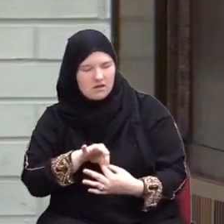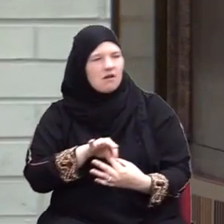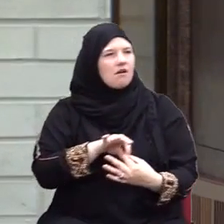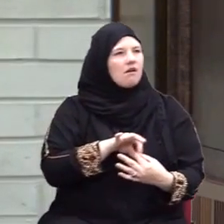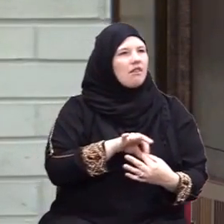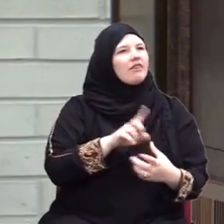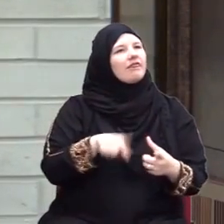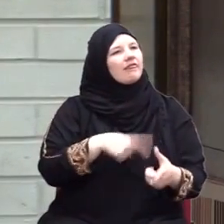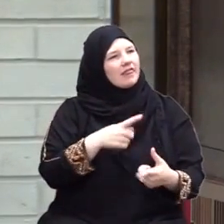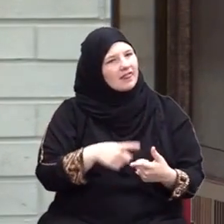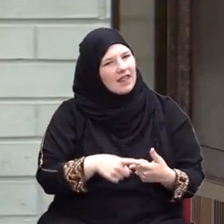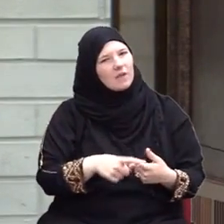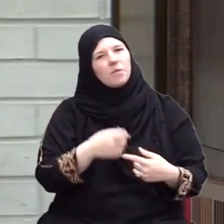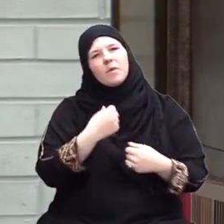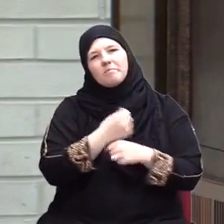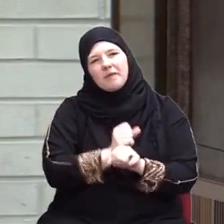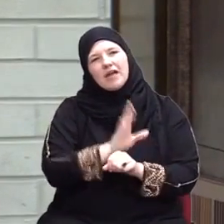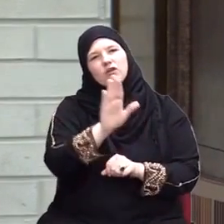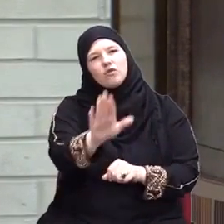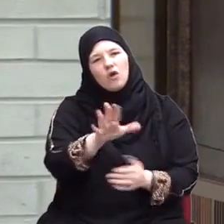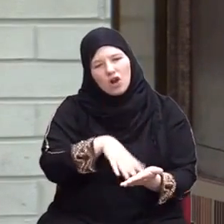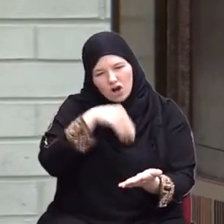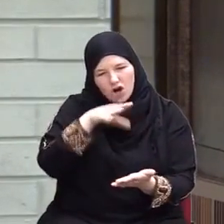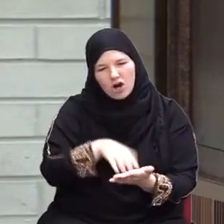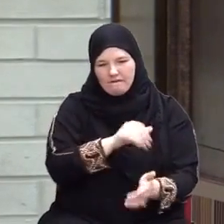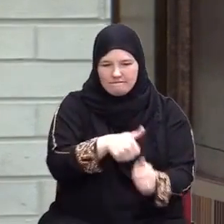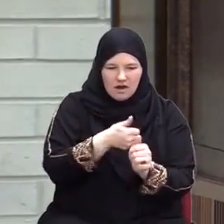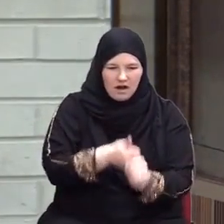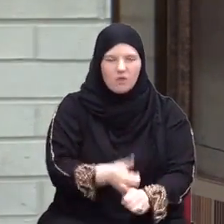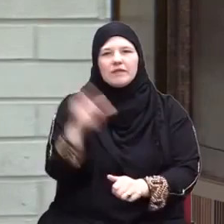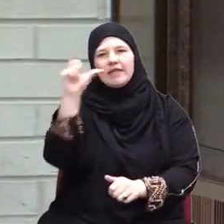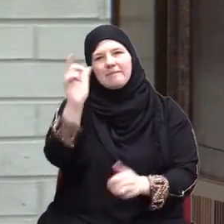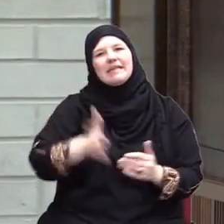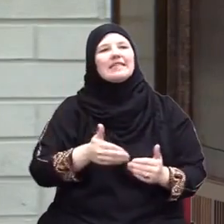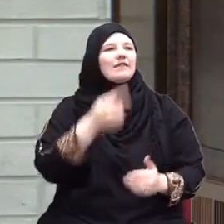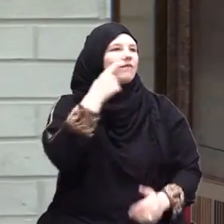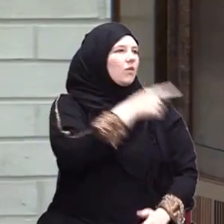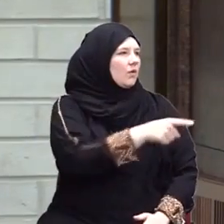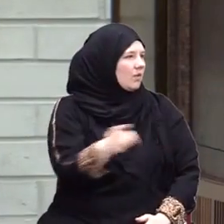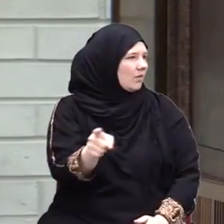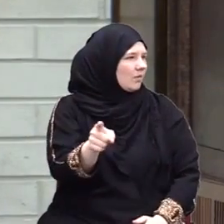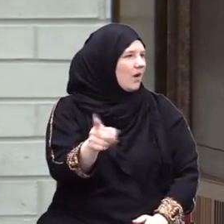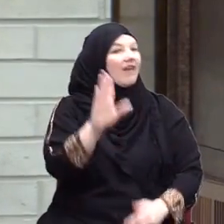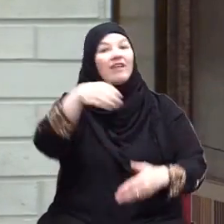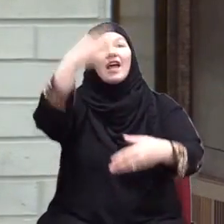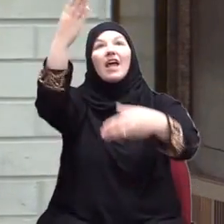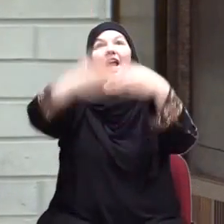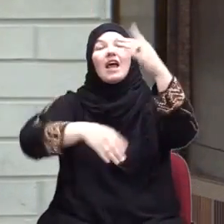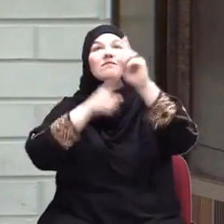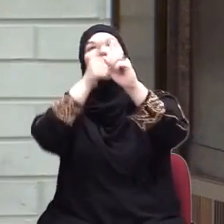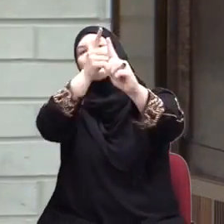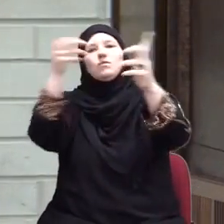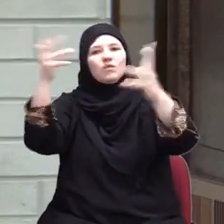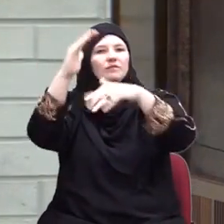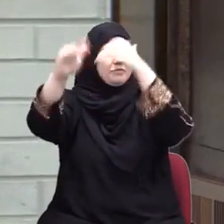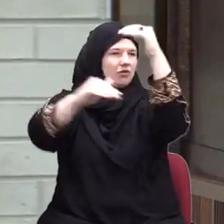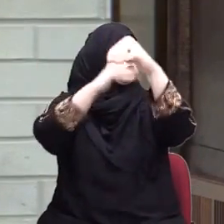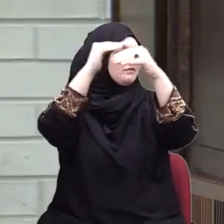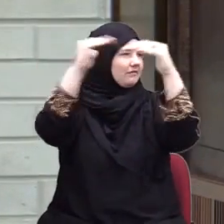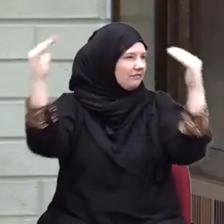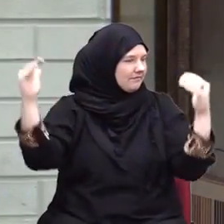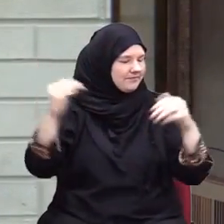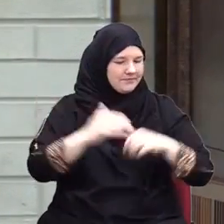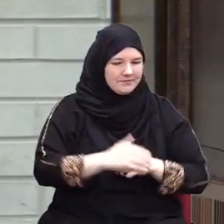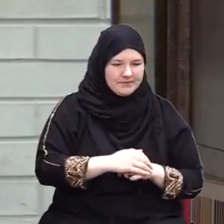We will make his path easy to that which is easy, which is paradise. So, وَمَا يُضِلُّ